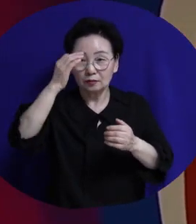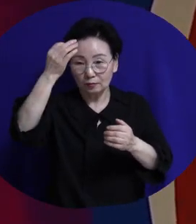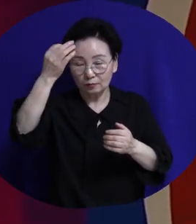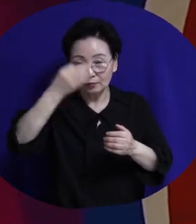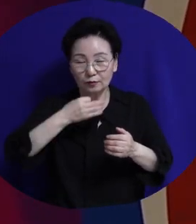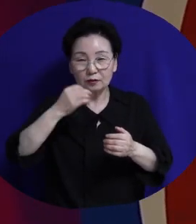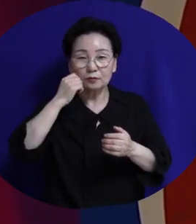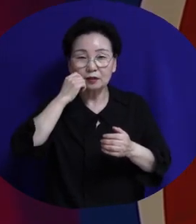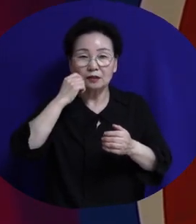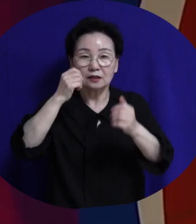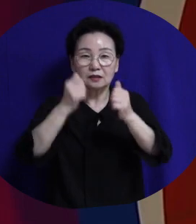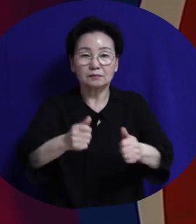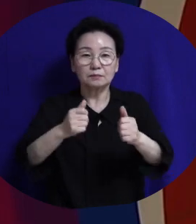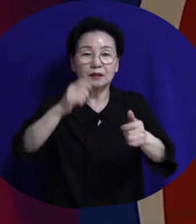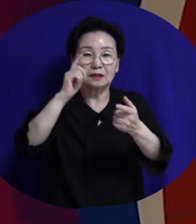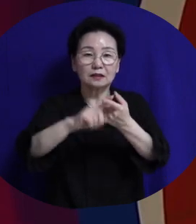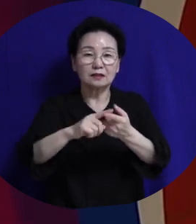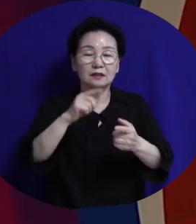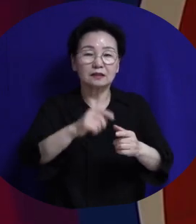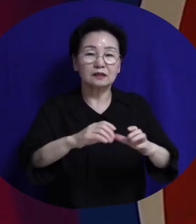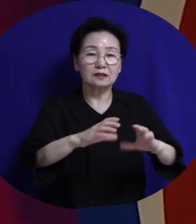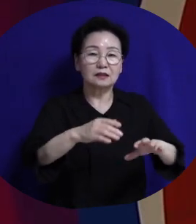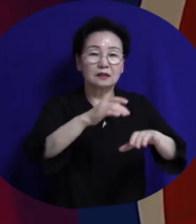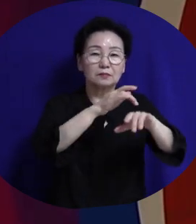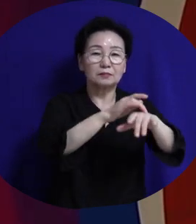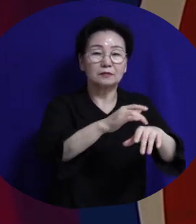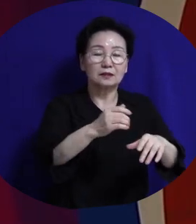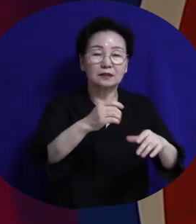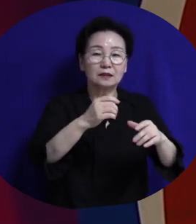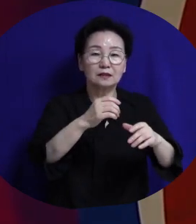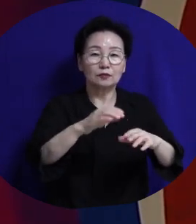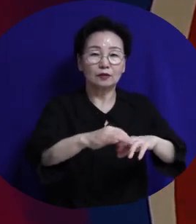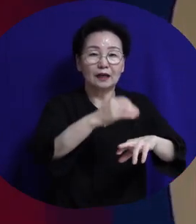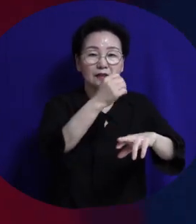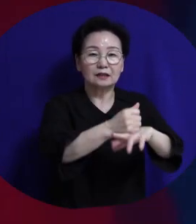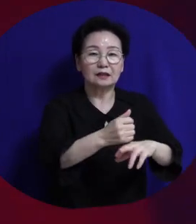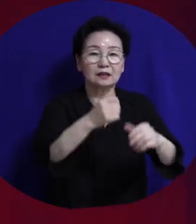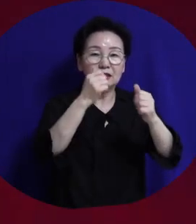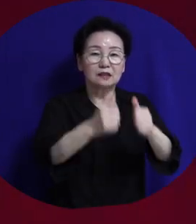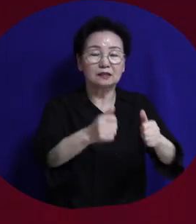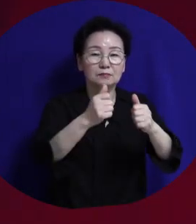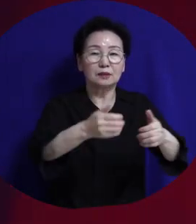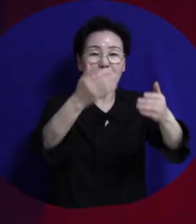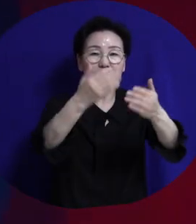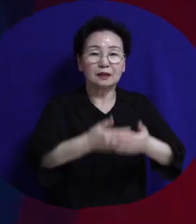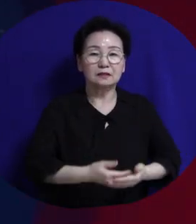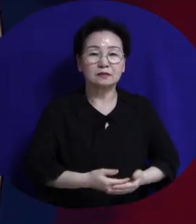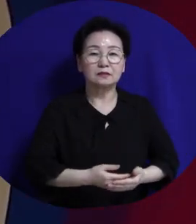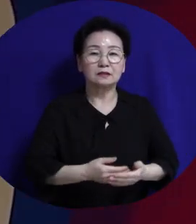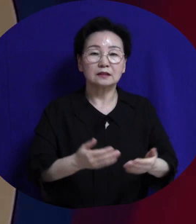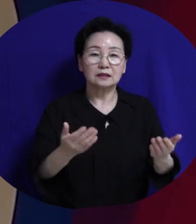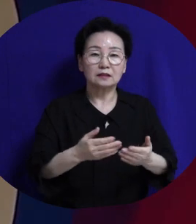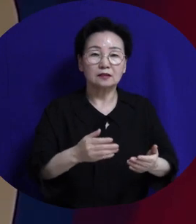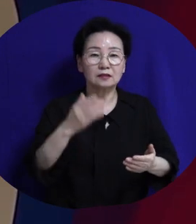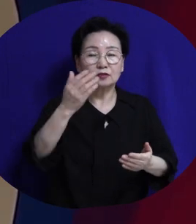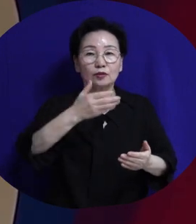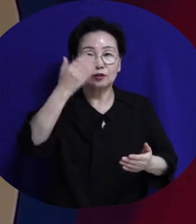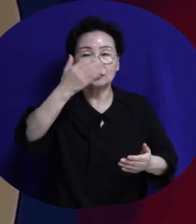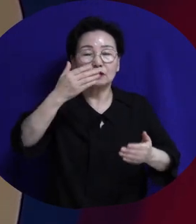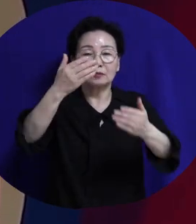하면 이 세상 임금이 심판을 받은 것은 성령 받은 자만이 아는 걸 믿어 박사. 성령을 받은 자만이